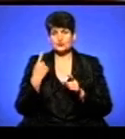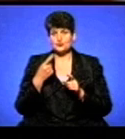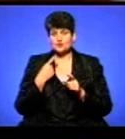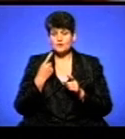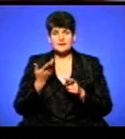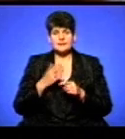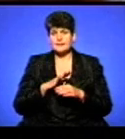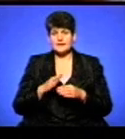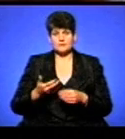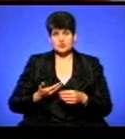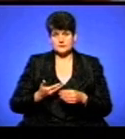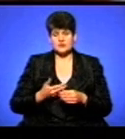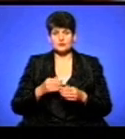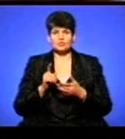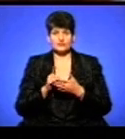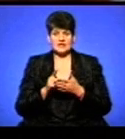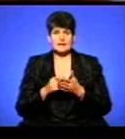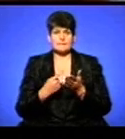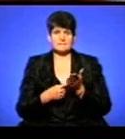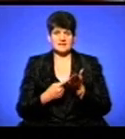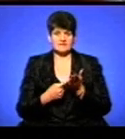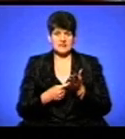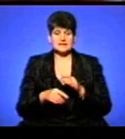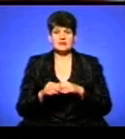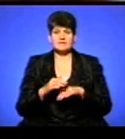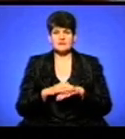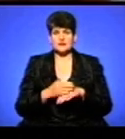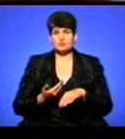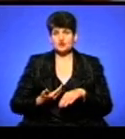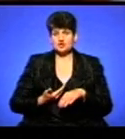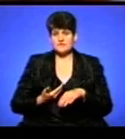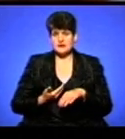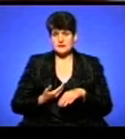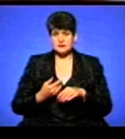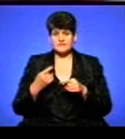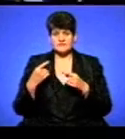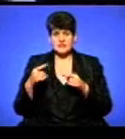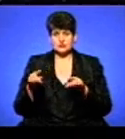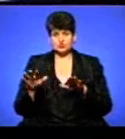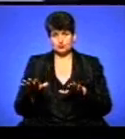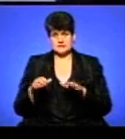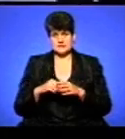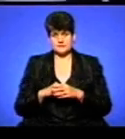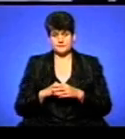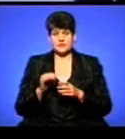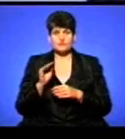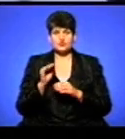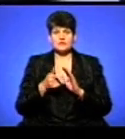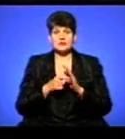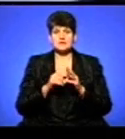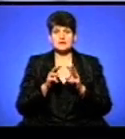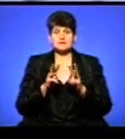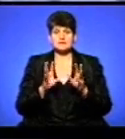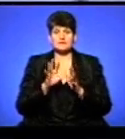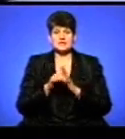не проживають, повинні підтвердити факт проживання в іншому місті. У жовтні Кабінет міністрів